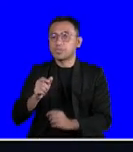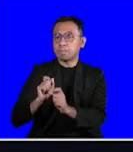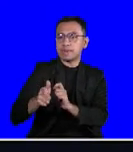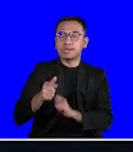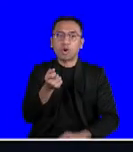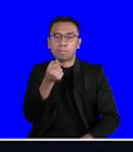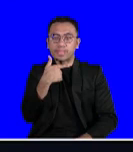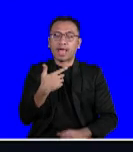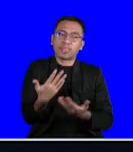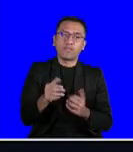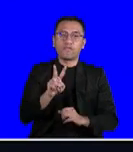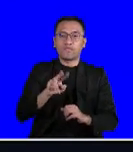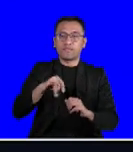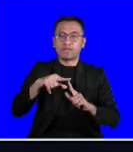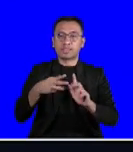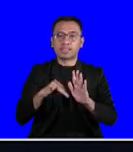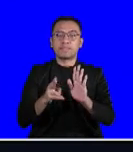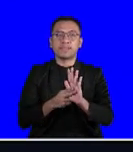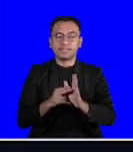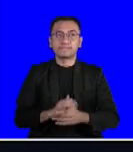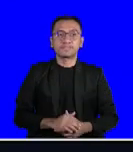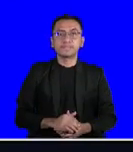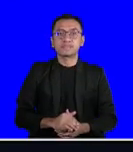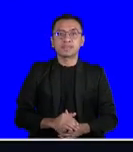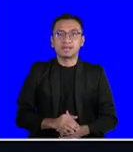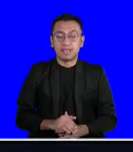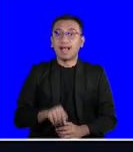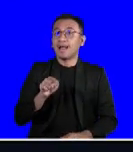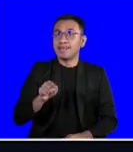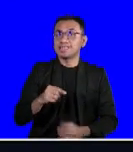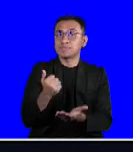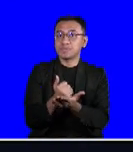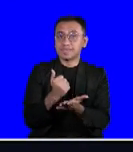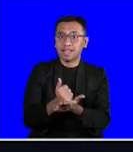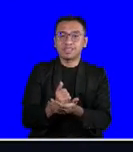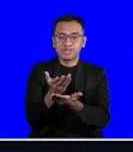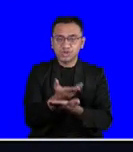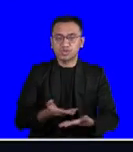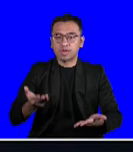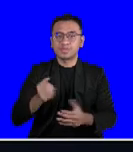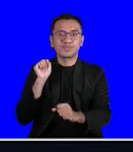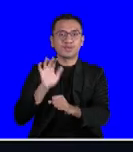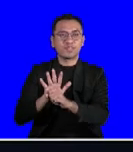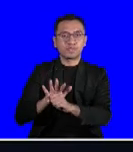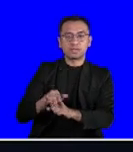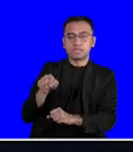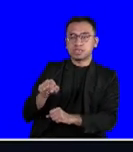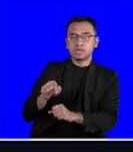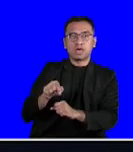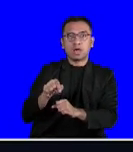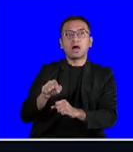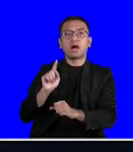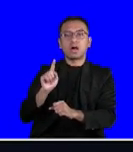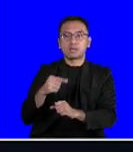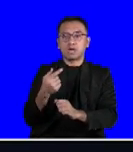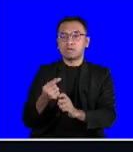dan obat-obatan. Nah, dengan demikian sebenarnya di masa pandemi walaupun ada pengeluaran yang turun, tapi